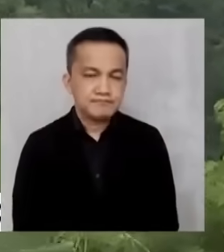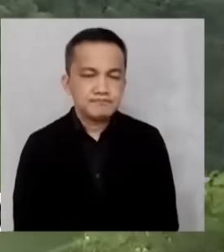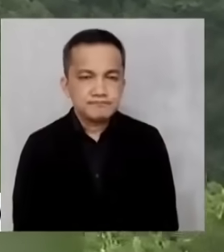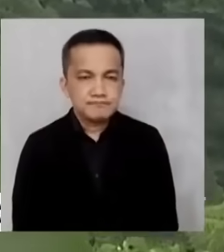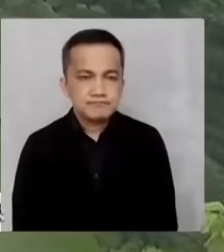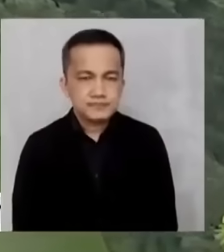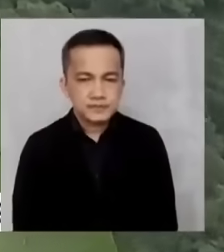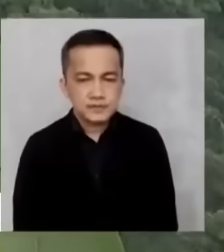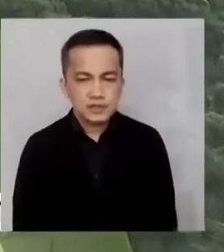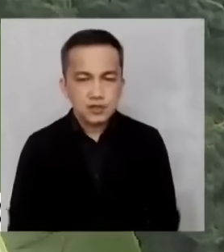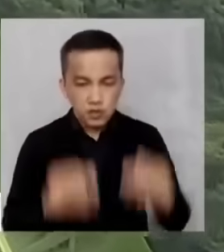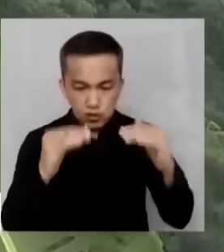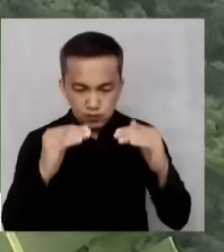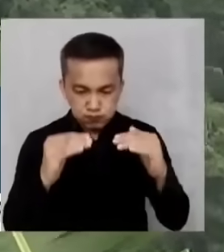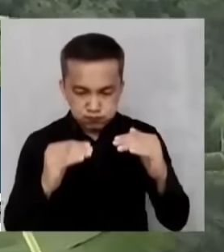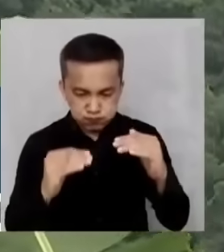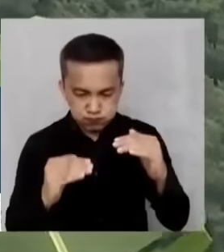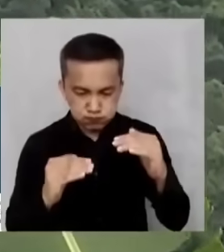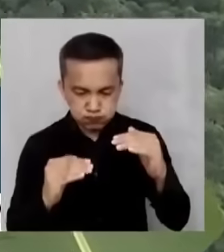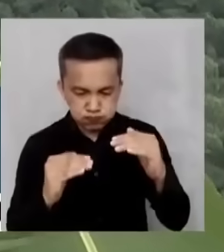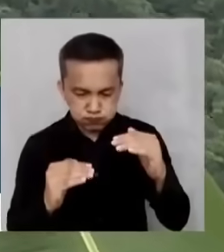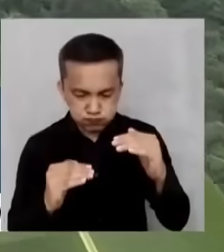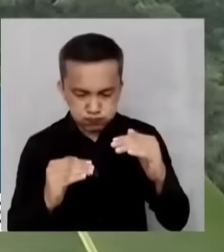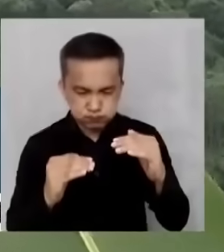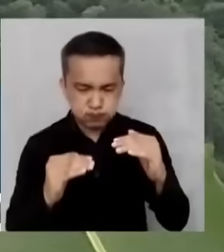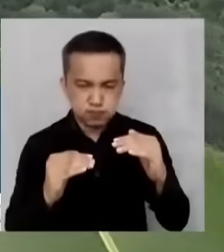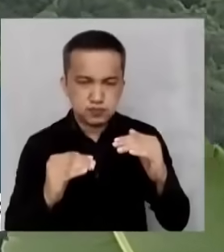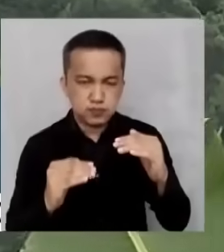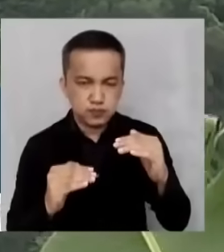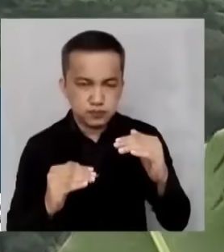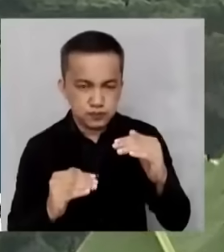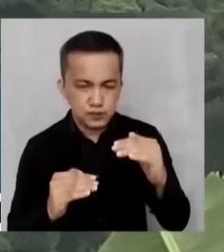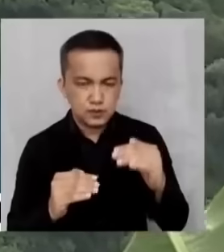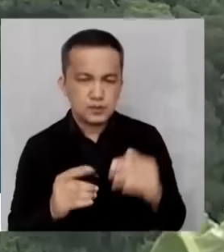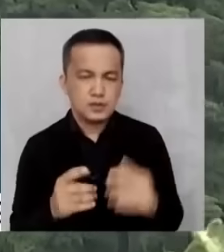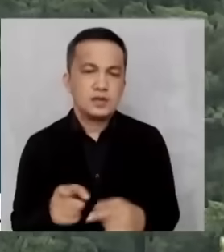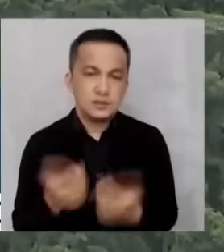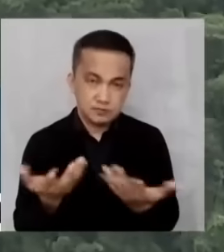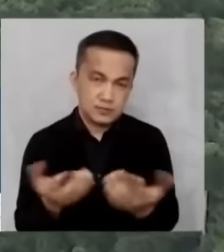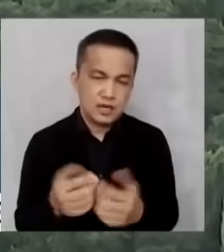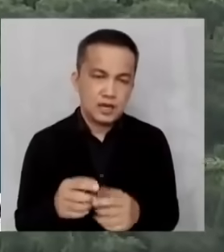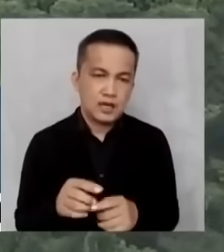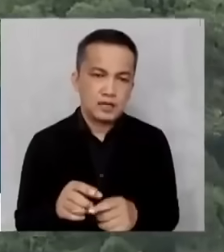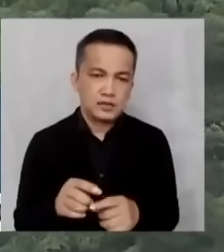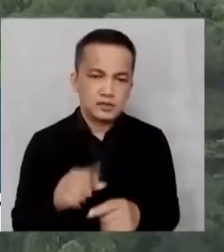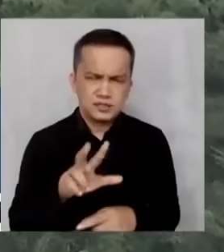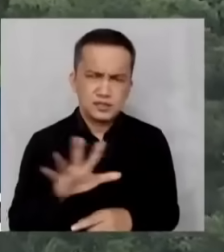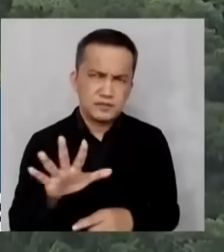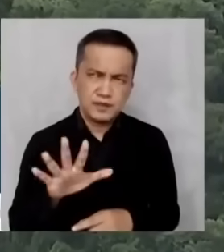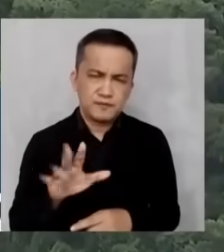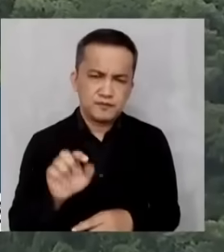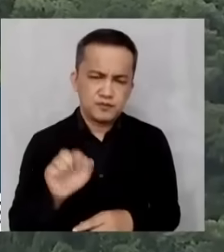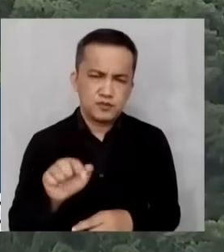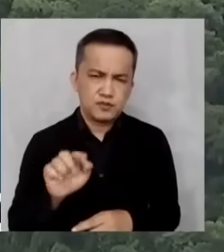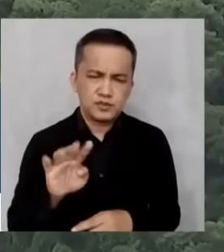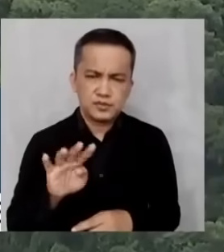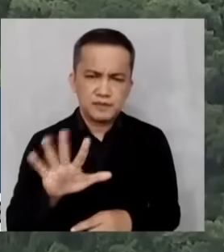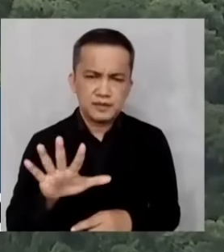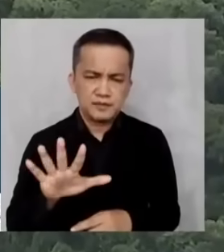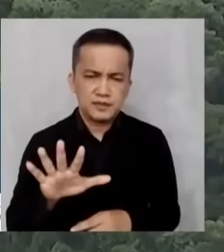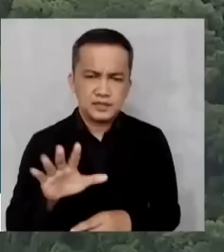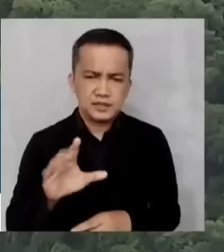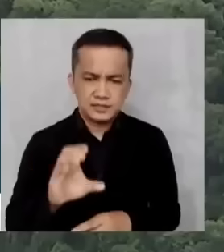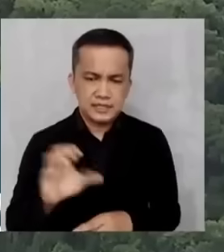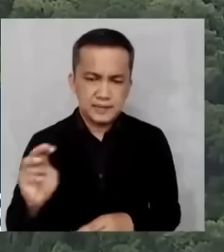na-slow down niya yung pagbaba, dahil on the average, 35 to 45 centimeter